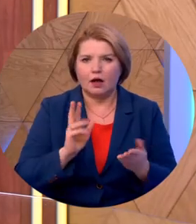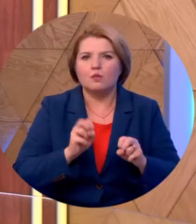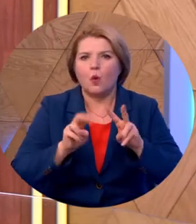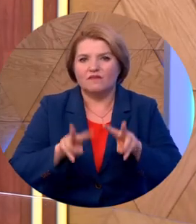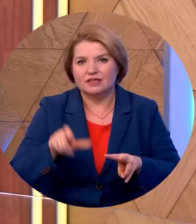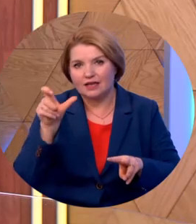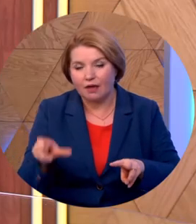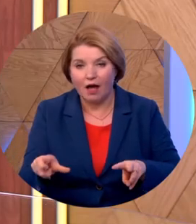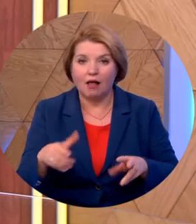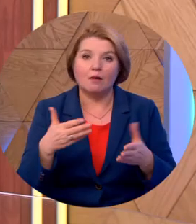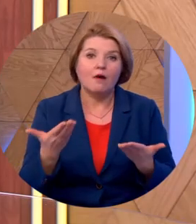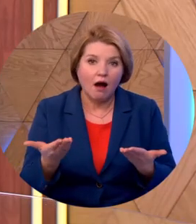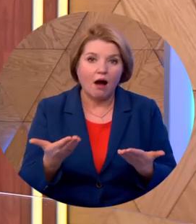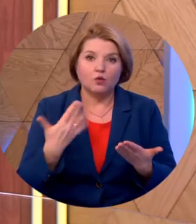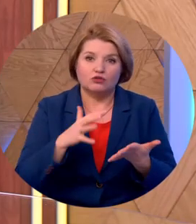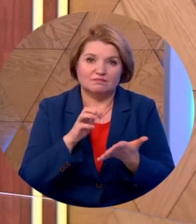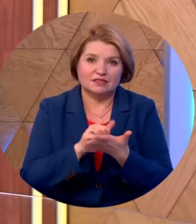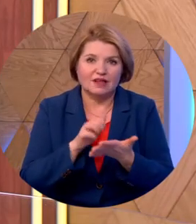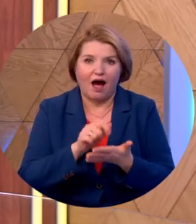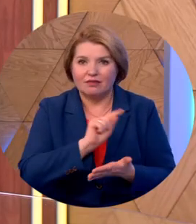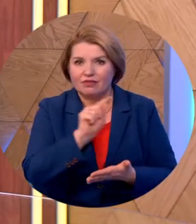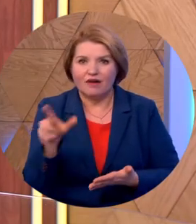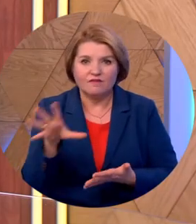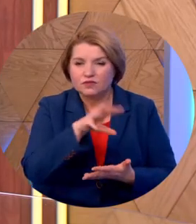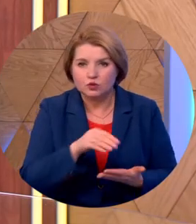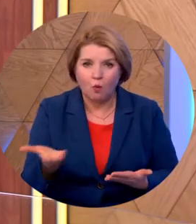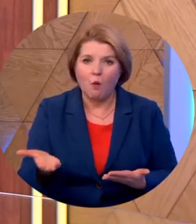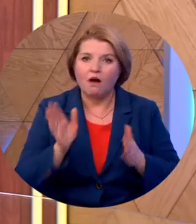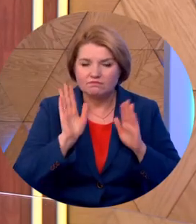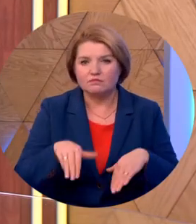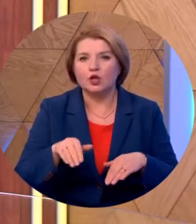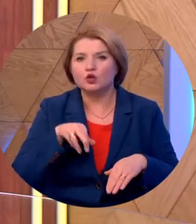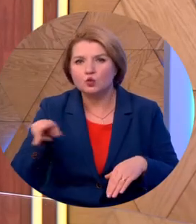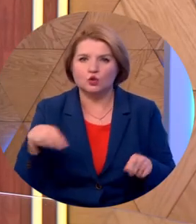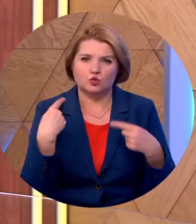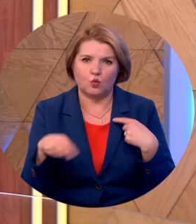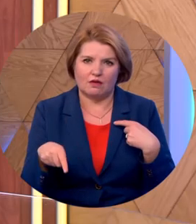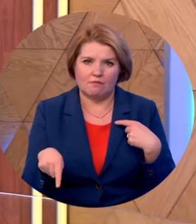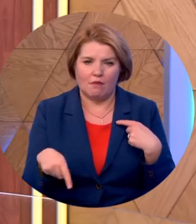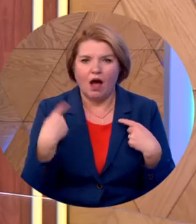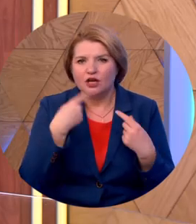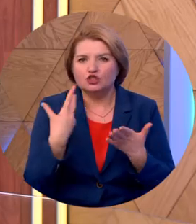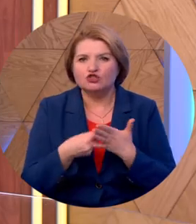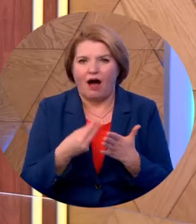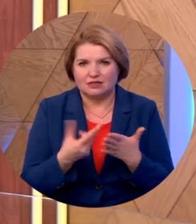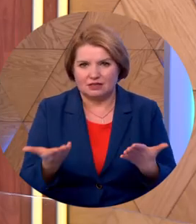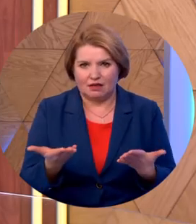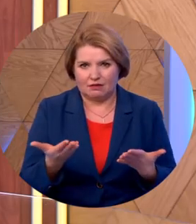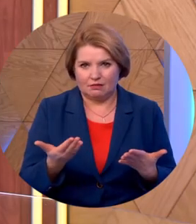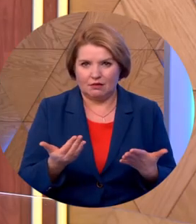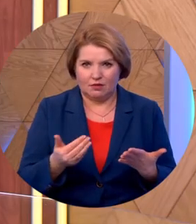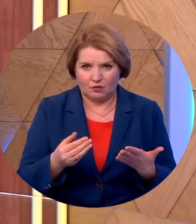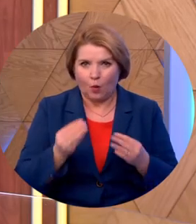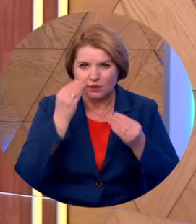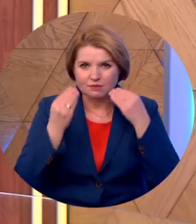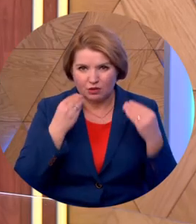находится и Вот идут к каким-то частным Да так называемым косметологам вот чем это чревато вот мы уже услышали